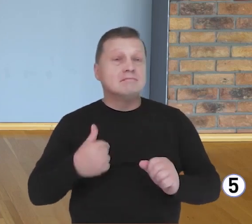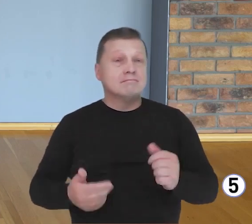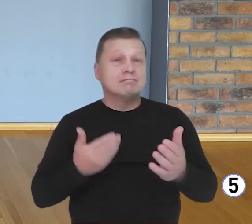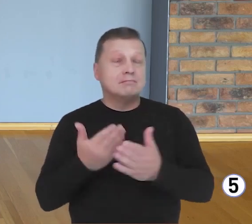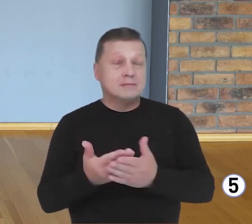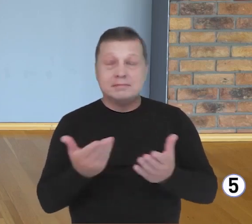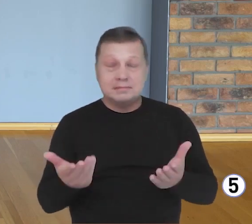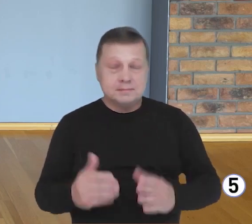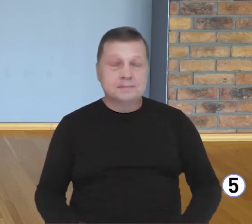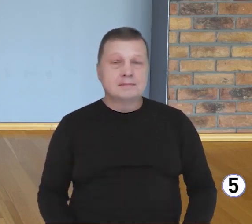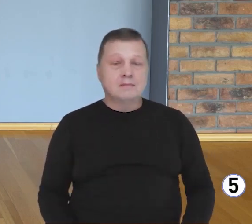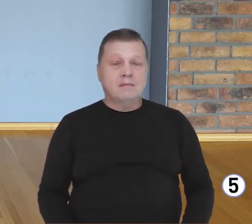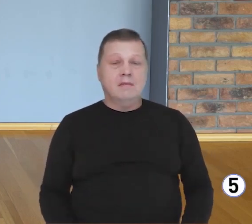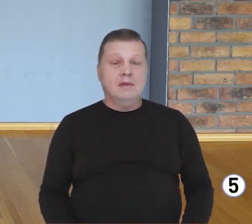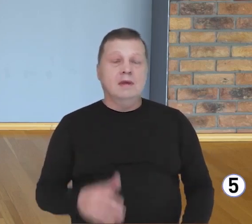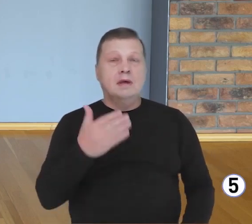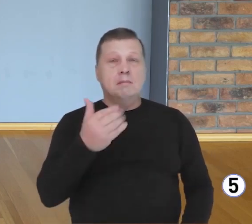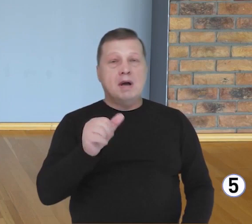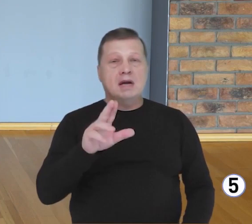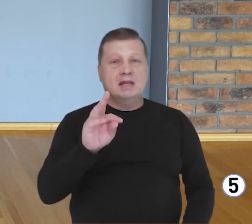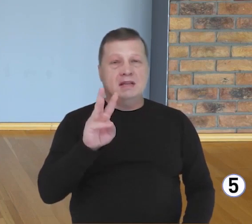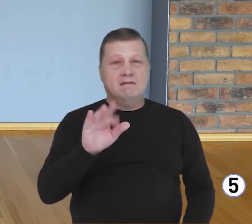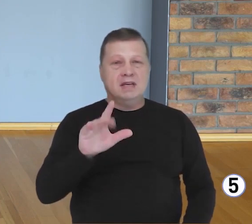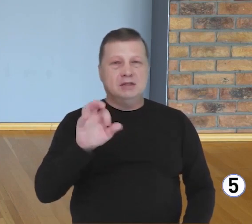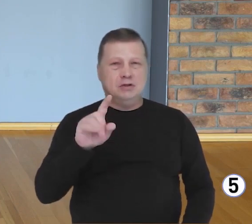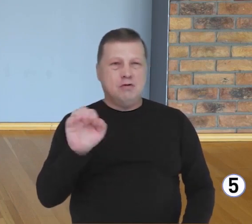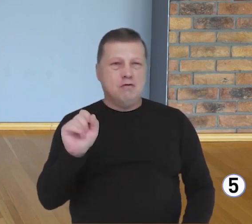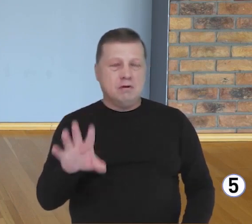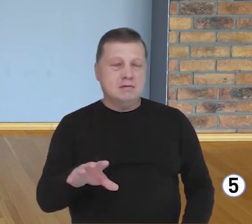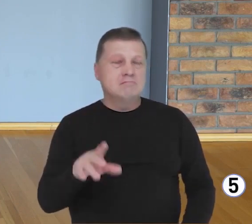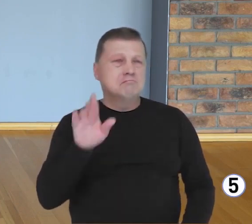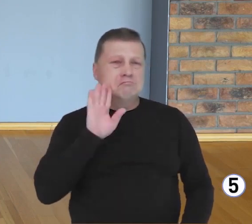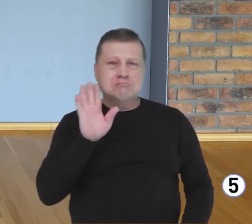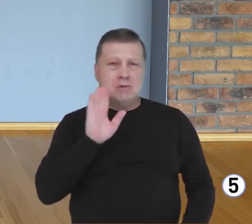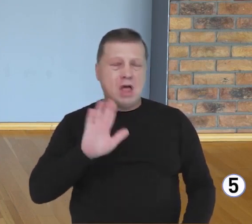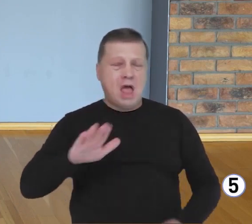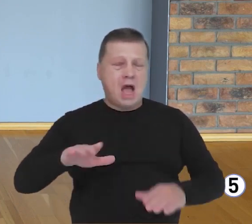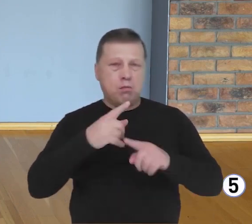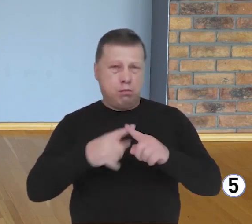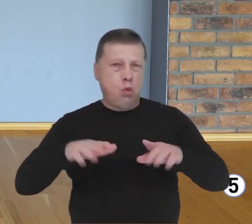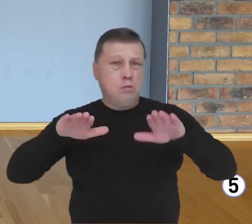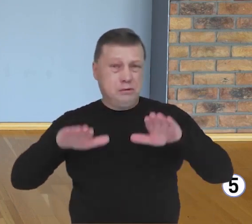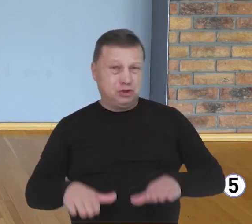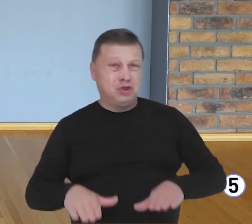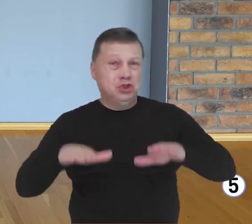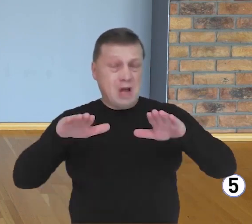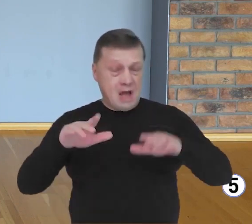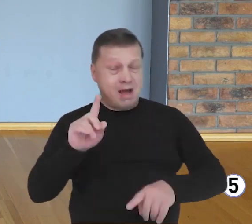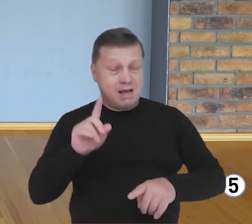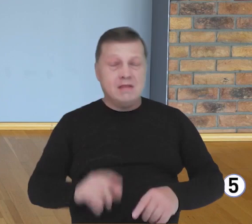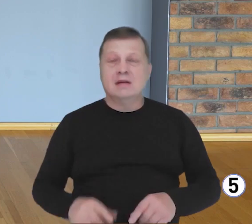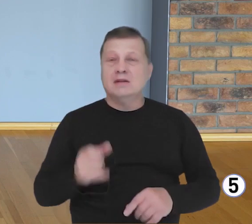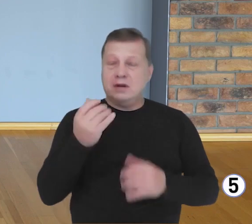jakie macie zaproponowane w treningu oporowym, jest to martwy ciąg. Wydawałoby się, że to jest podobne ćwiczenie do przysiadu,